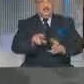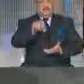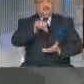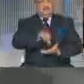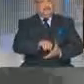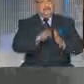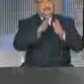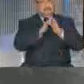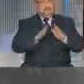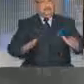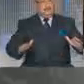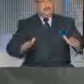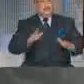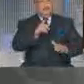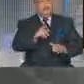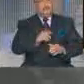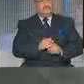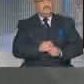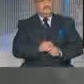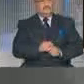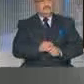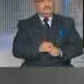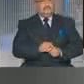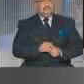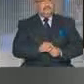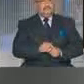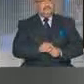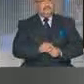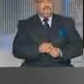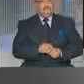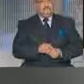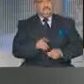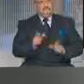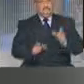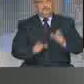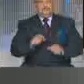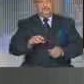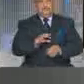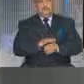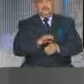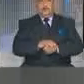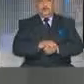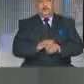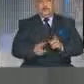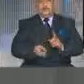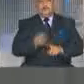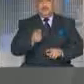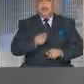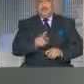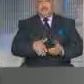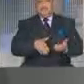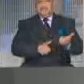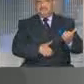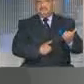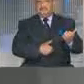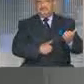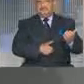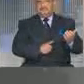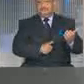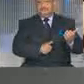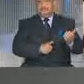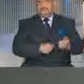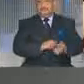السكري وضغط الدم. هذه المبادرة التي استحسنها مواطنو الجهة وطالبوا بتكثيف مثل هذه الحملات